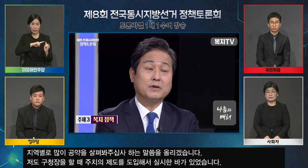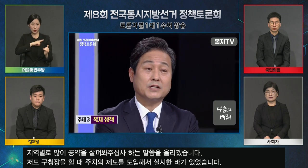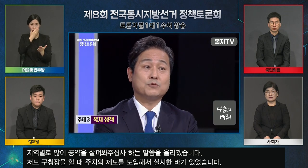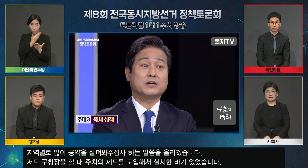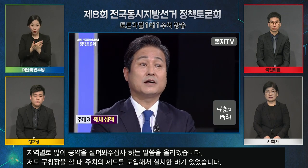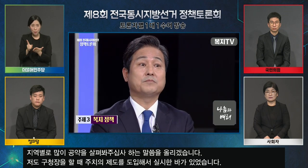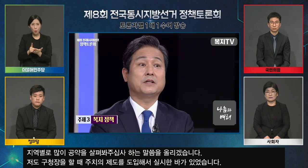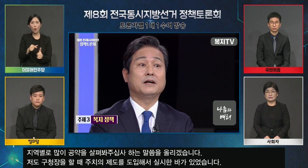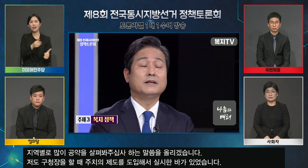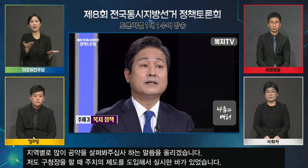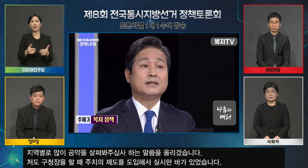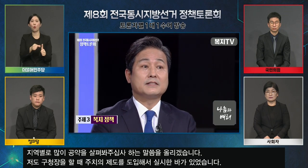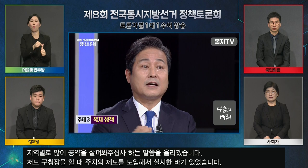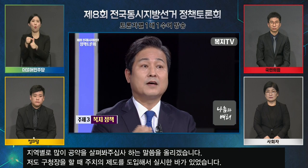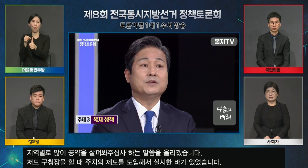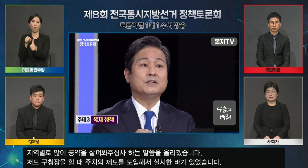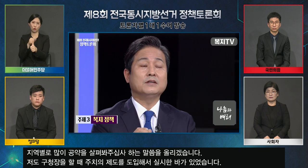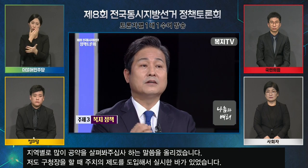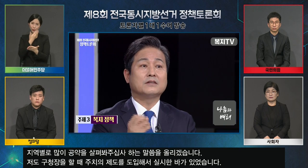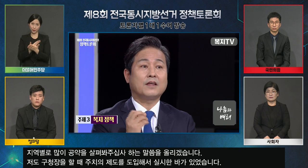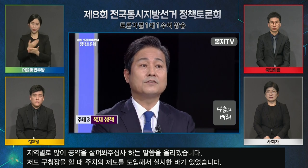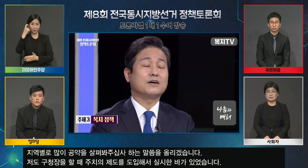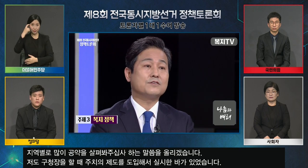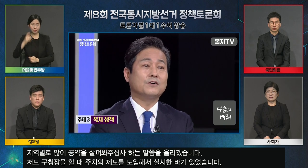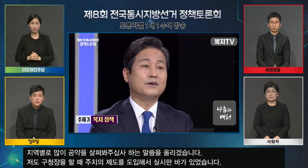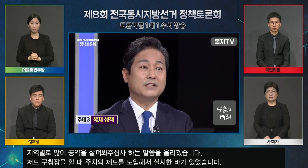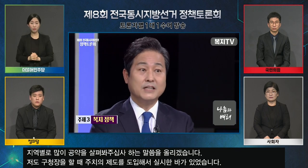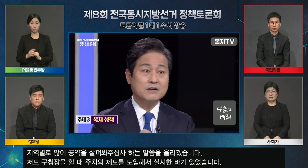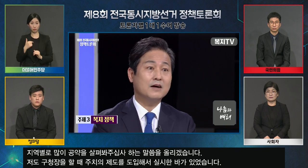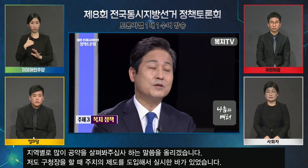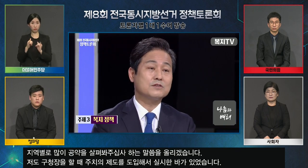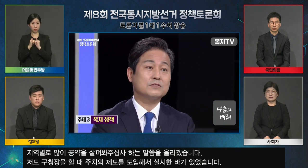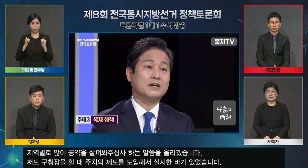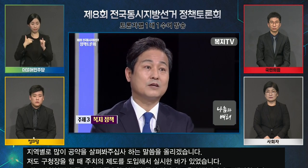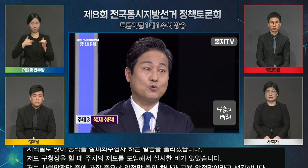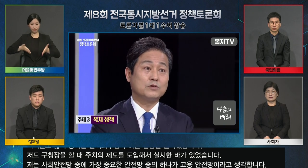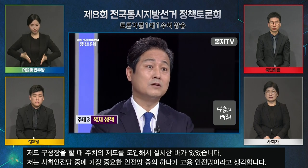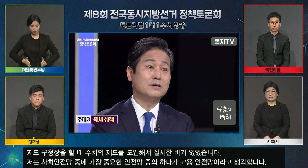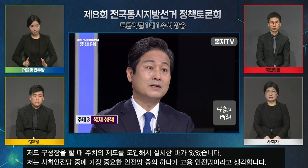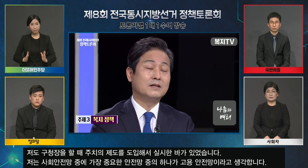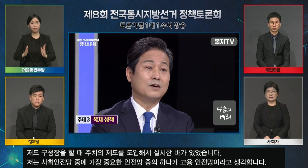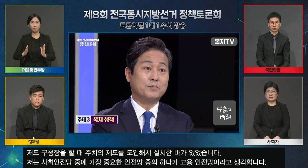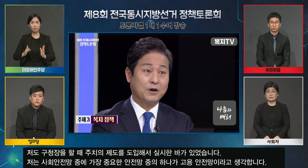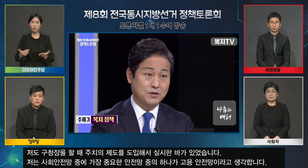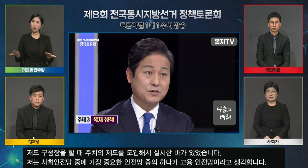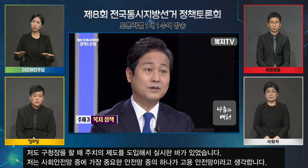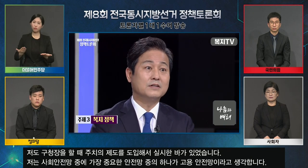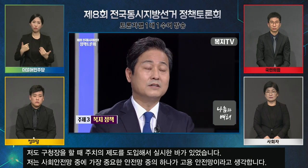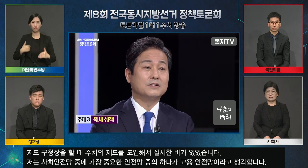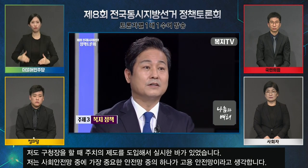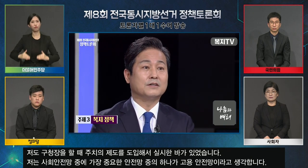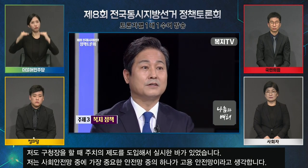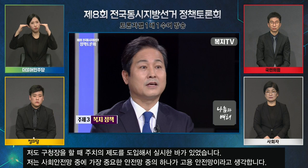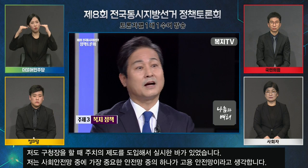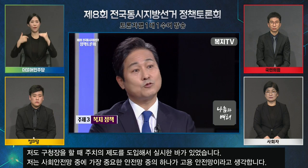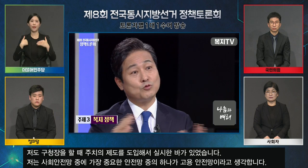고용 안전망이라고 생각합니다. 사람이 태어나서 일을 하면서 자기가 소득을 벌어서